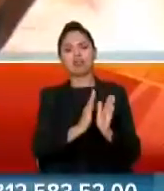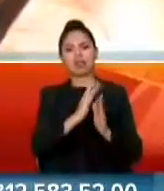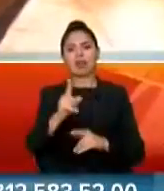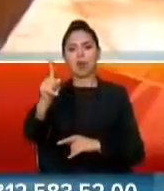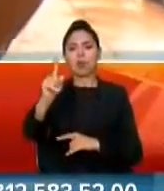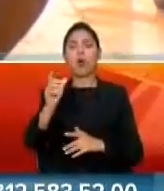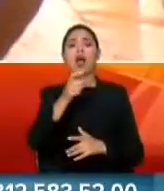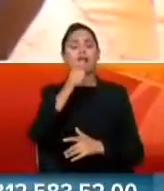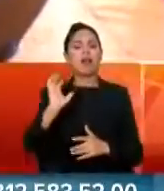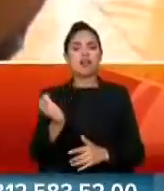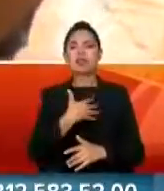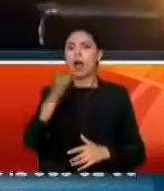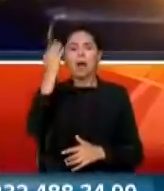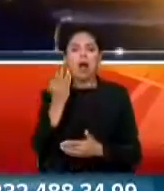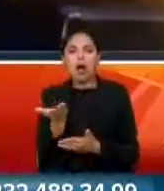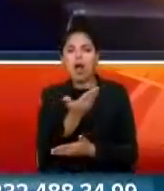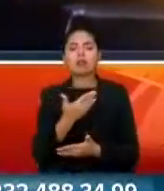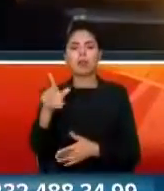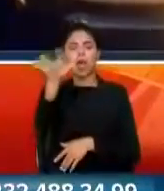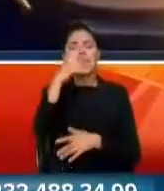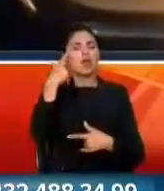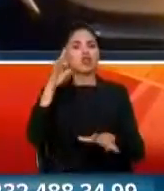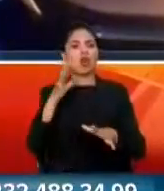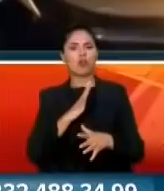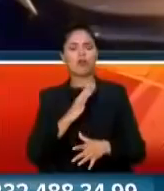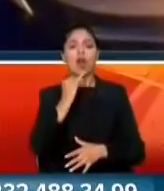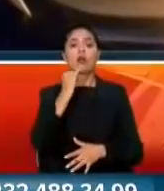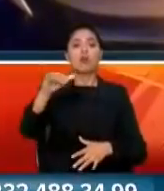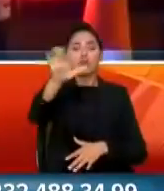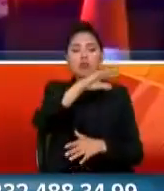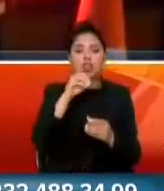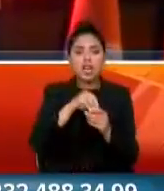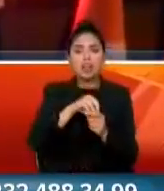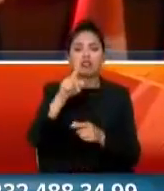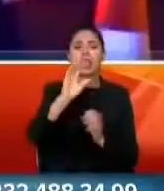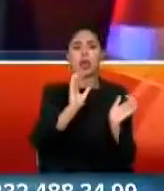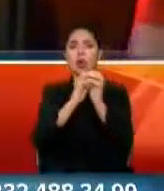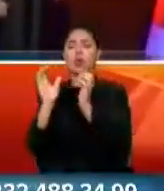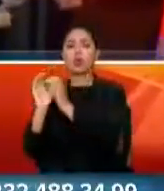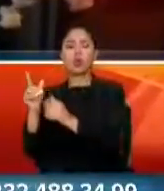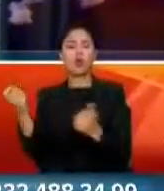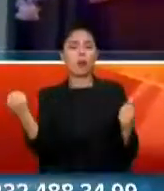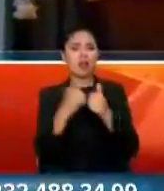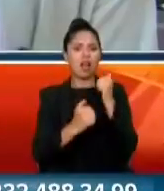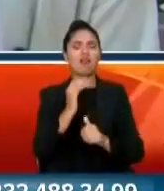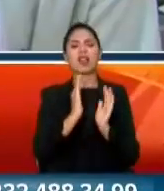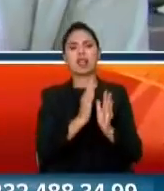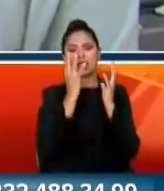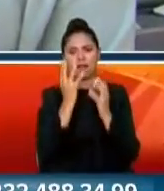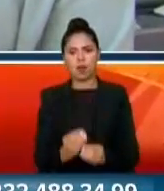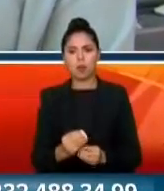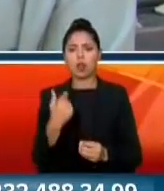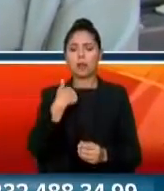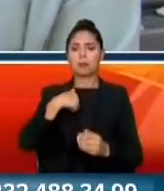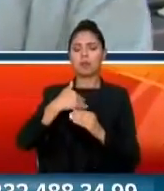kafe sahibi ne olduğunu anlayamadı. Herkes şaşkındı. Müşterilerin gözü önünde iki grubun kavgası bir süre daha devam etti. Biz